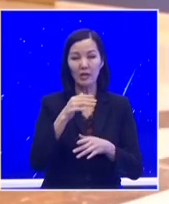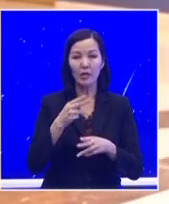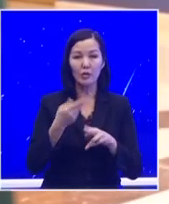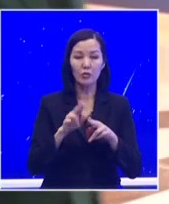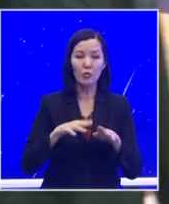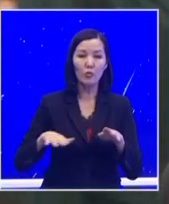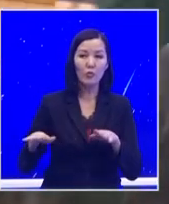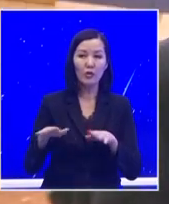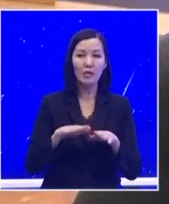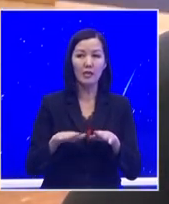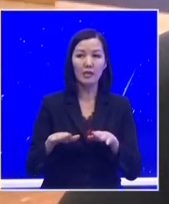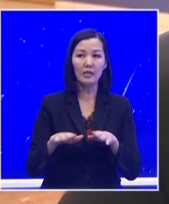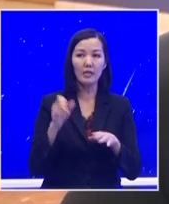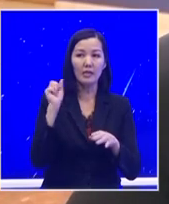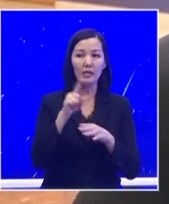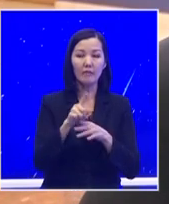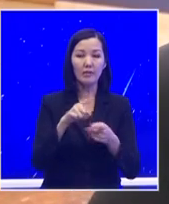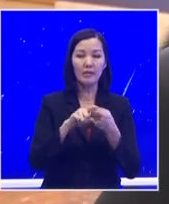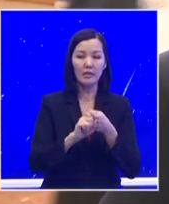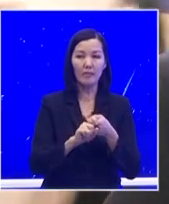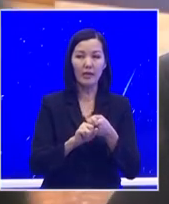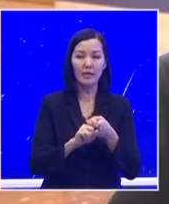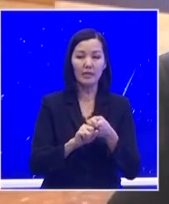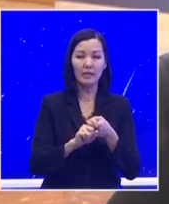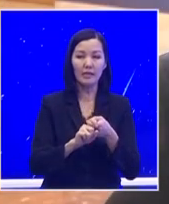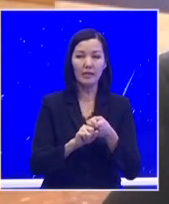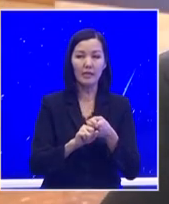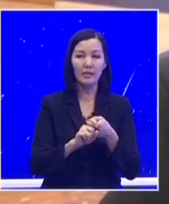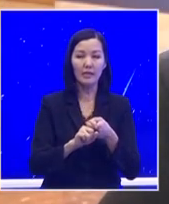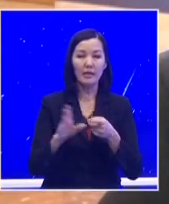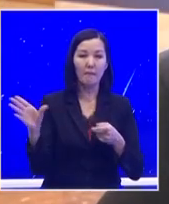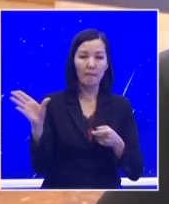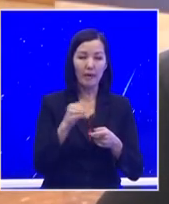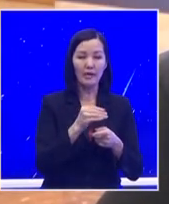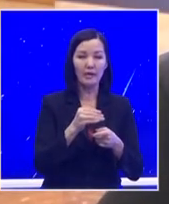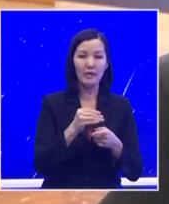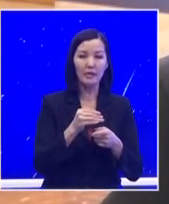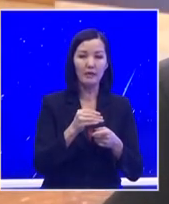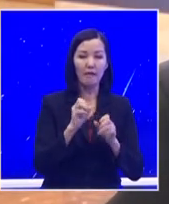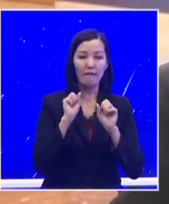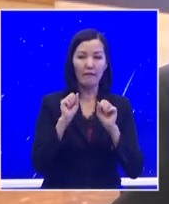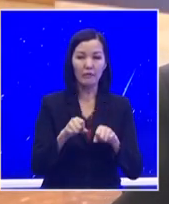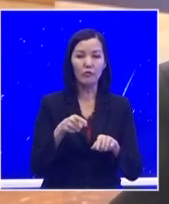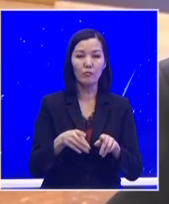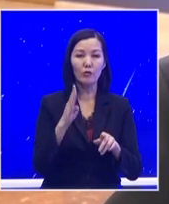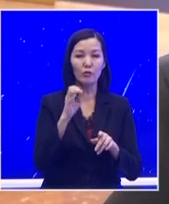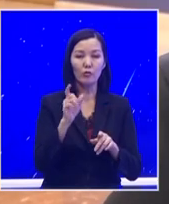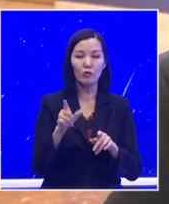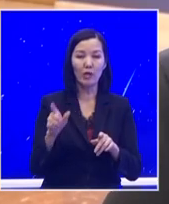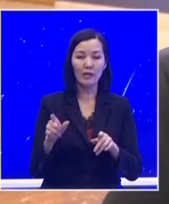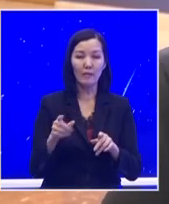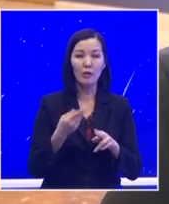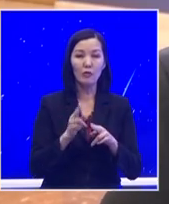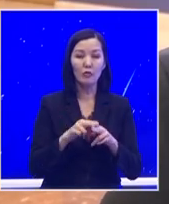өңірлердің әкімшіліктердің берген тапсырыстары бойынша барлығы қабылдауға мүмкіндігі сол 1400 адам. Сондықтан